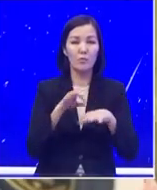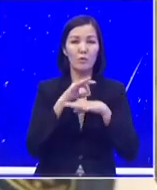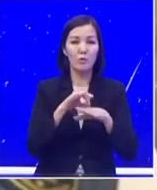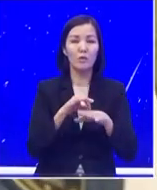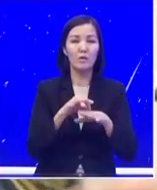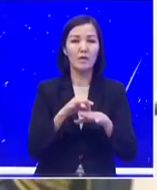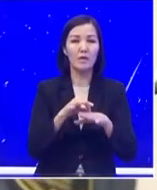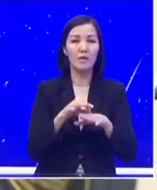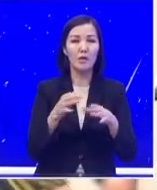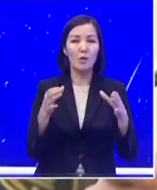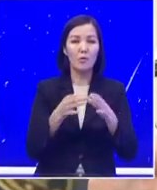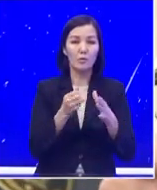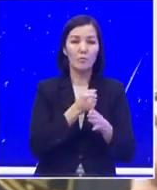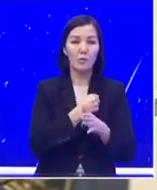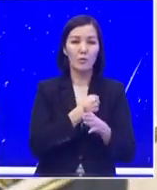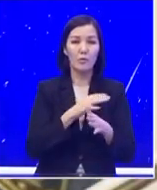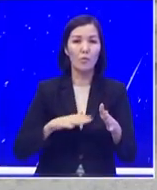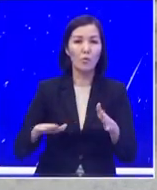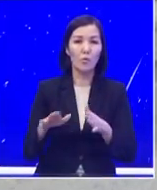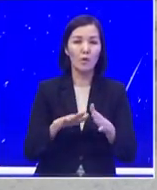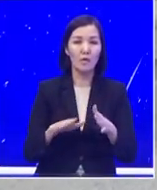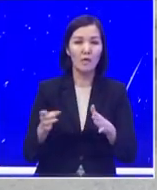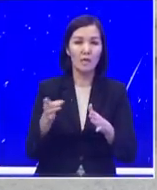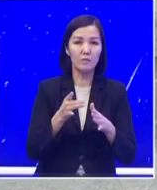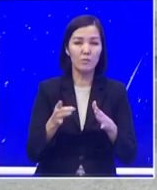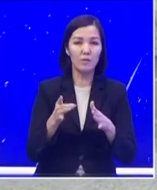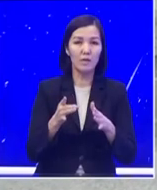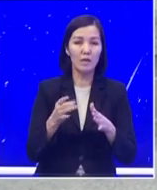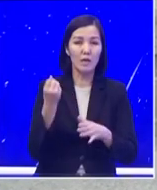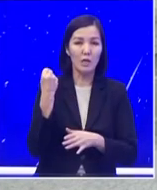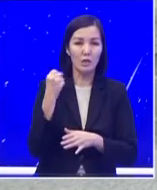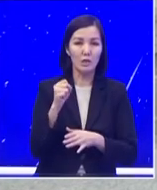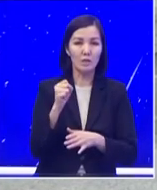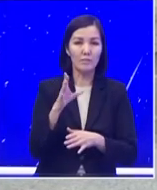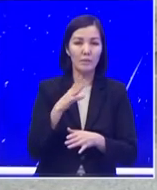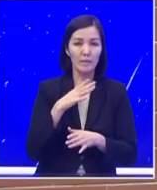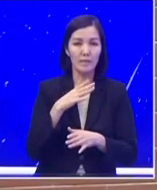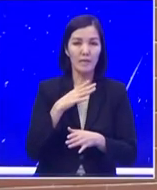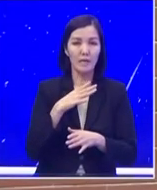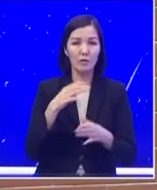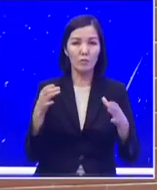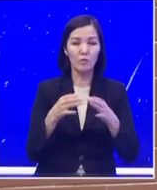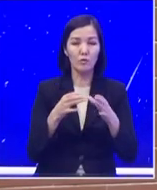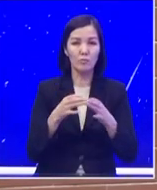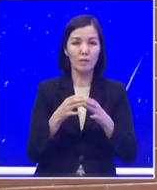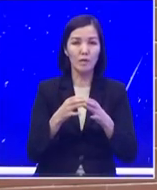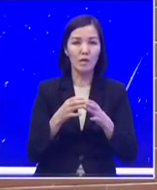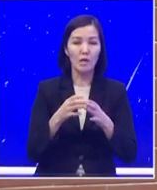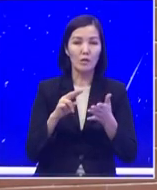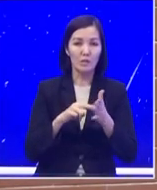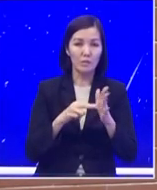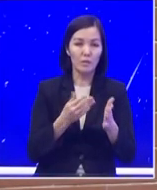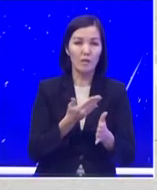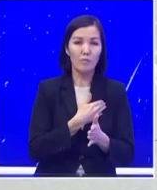себебі бар. Осы бөлімшенің сарбаздары өңірлік және республикалық жарыстарда жүлде алуды тағдырға айналдырған. Бұл жолда ұжымдық есепте жүлдегер атануды жоспарлап